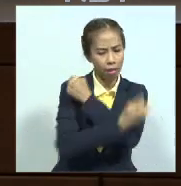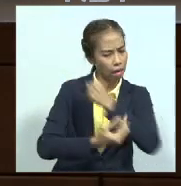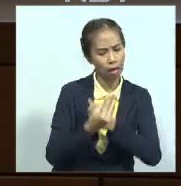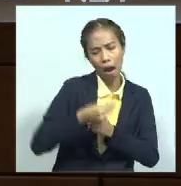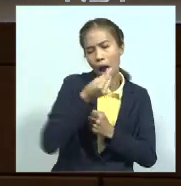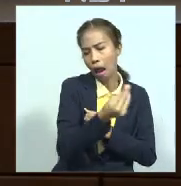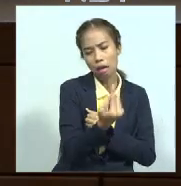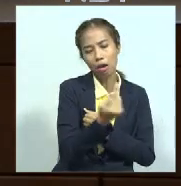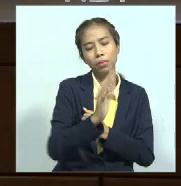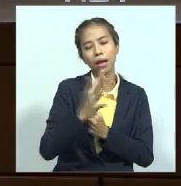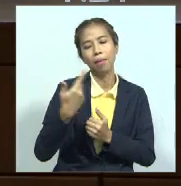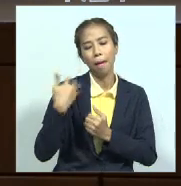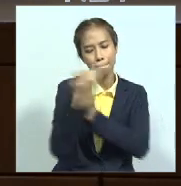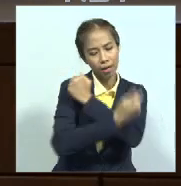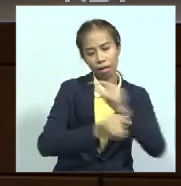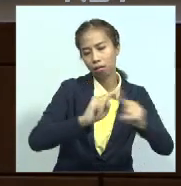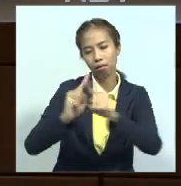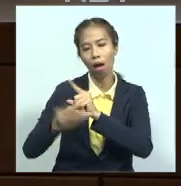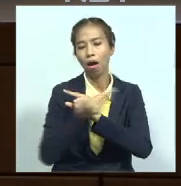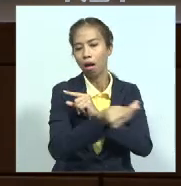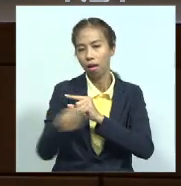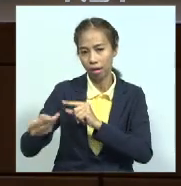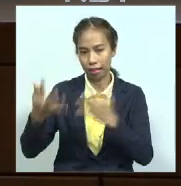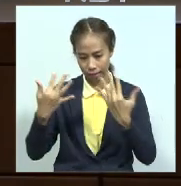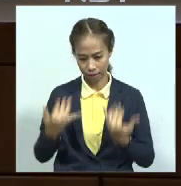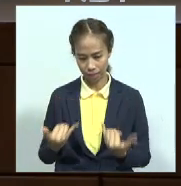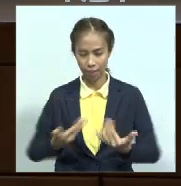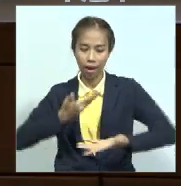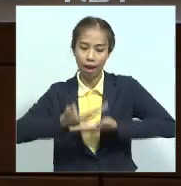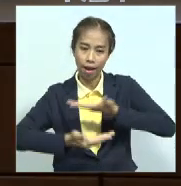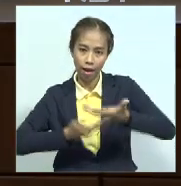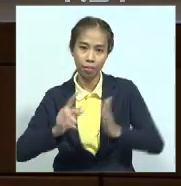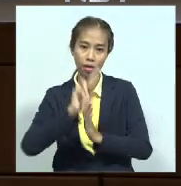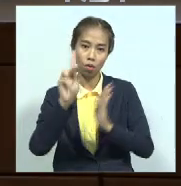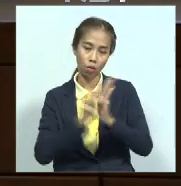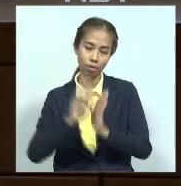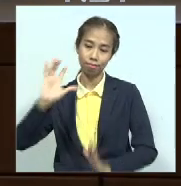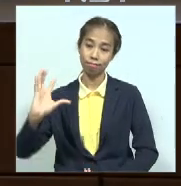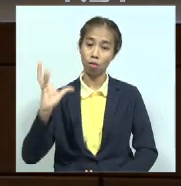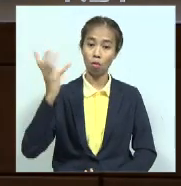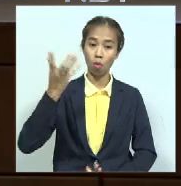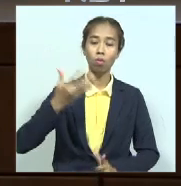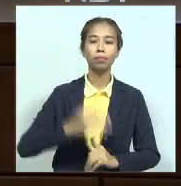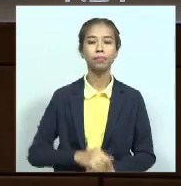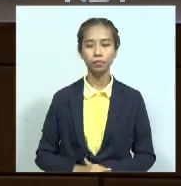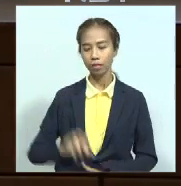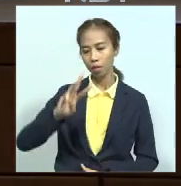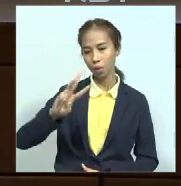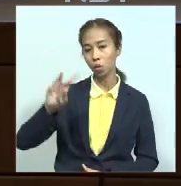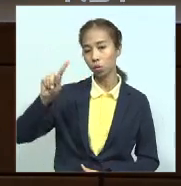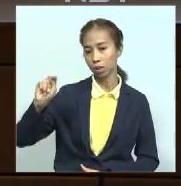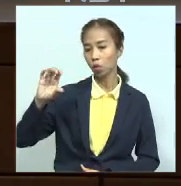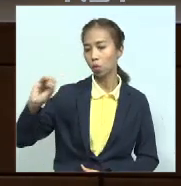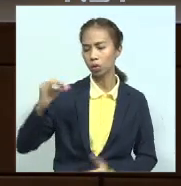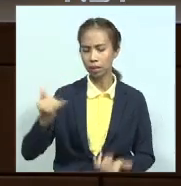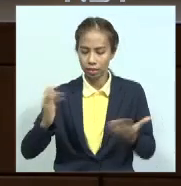ประการสำคัญก็คือเรามีระบบการค้าซึ่งอยู่ภายใต้กฎกติกาขององค์การการค้าโลกหรือ WTO เราก็พยายามส่งเสริม